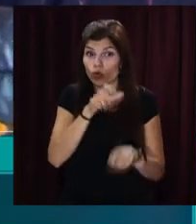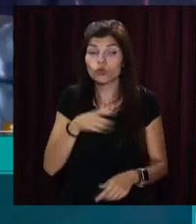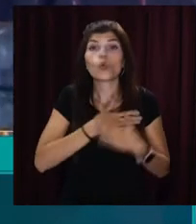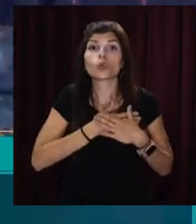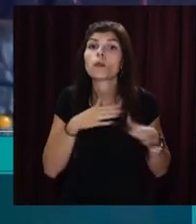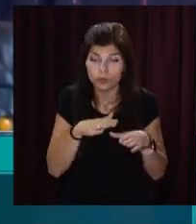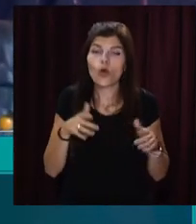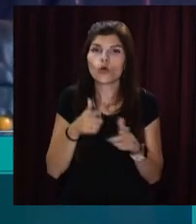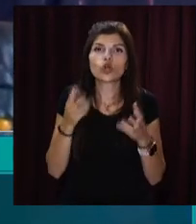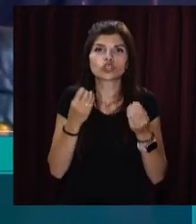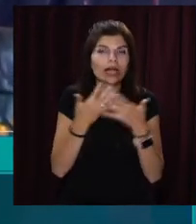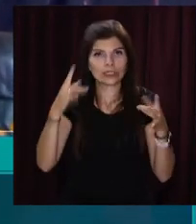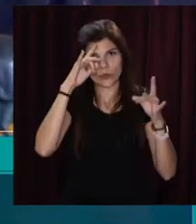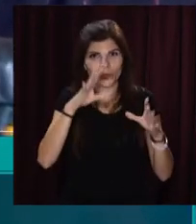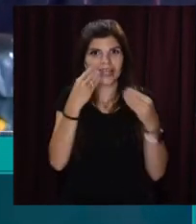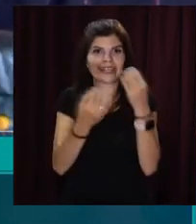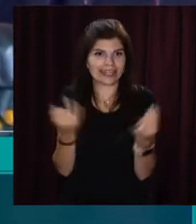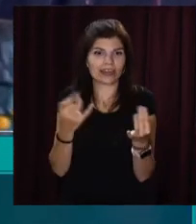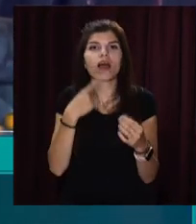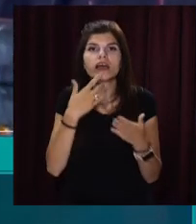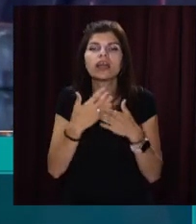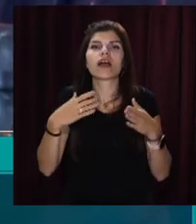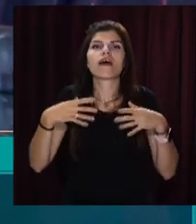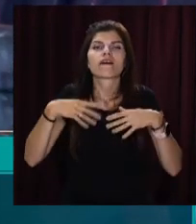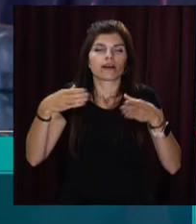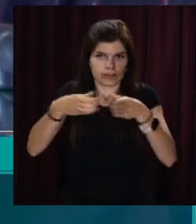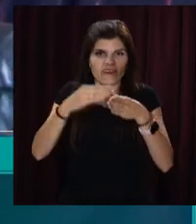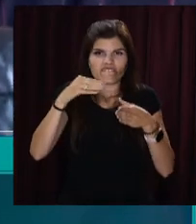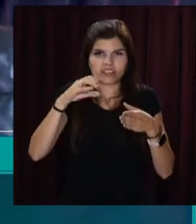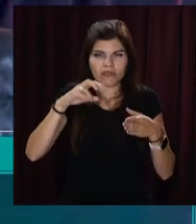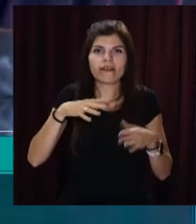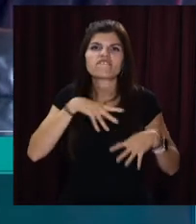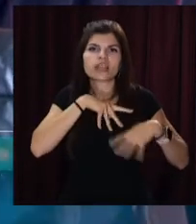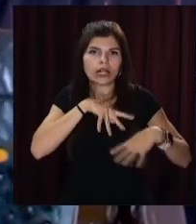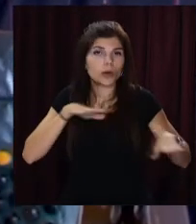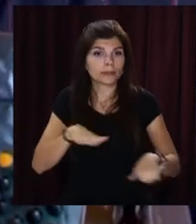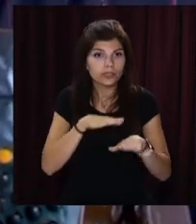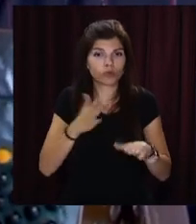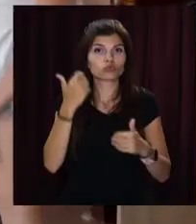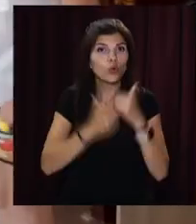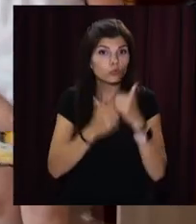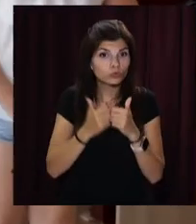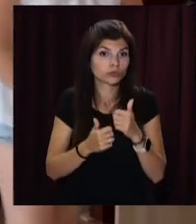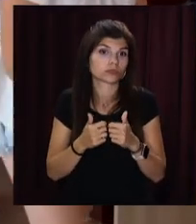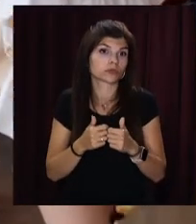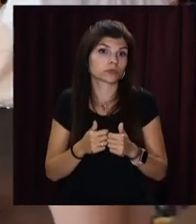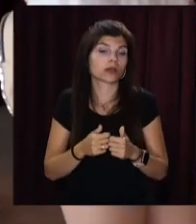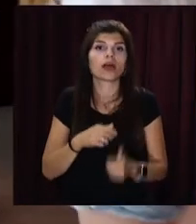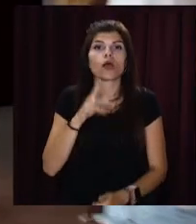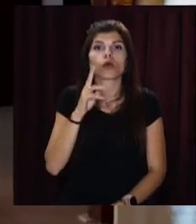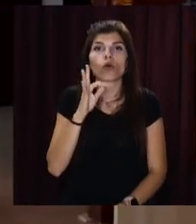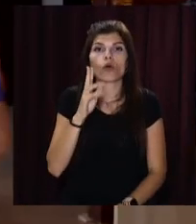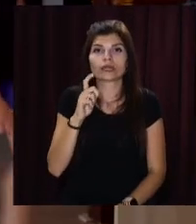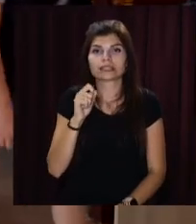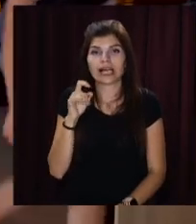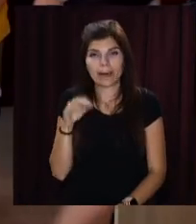Багрівському коксохімзаводі, це буде 2 липня. І також ми плануємо поїхати після цього вже в Кривий Ріг. Загалом у гуртках